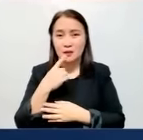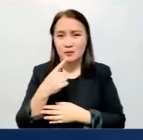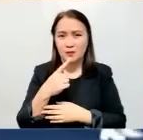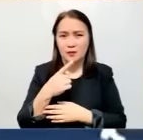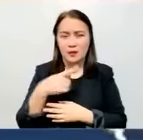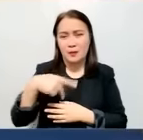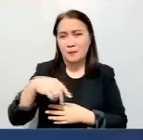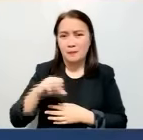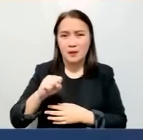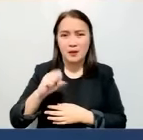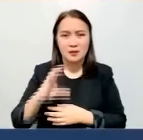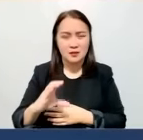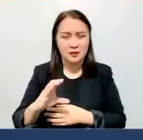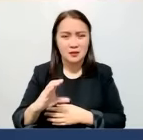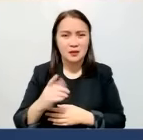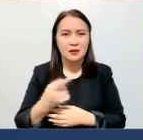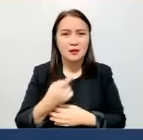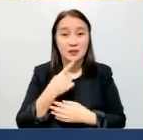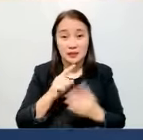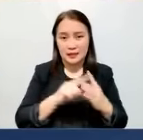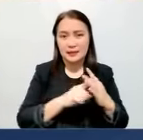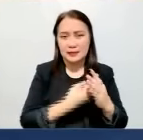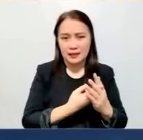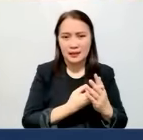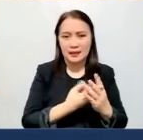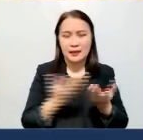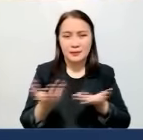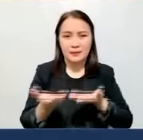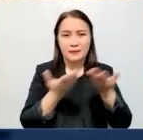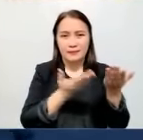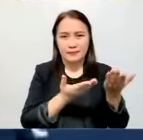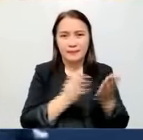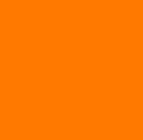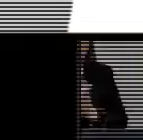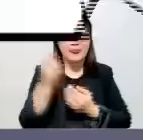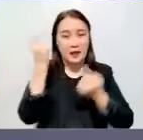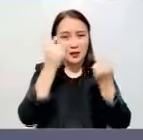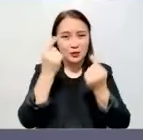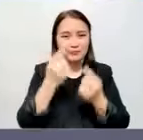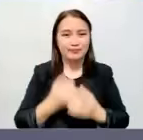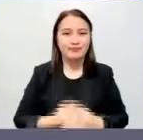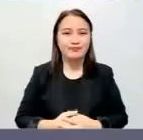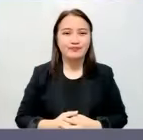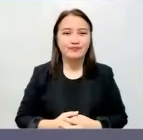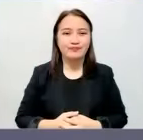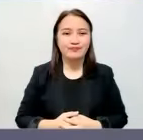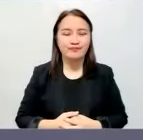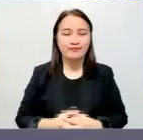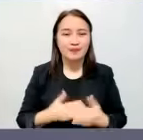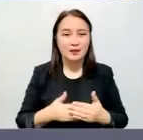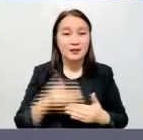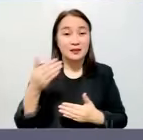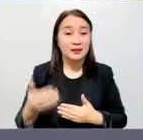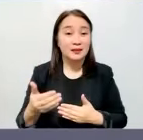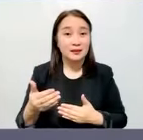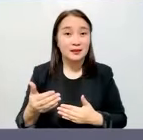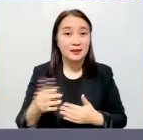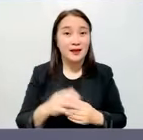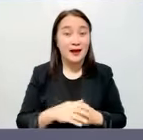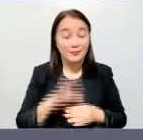PSC, sinimulan na daw nila ang pag-asikaso ng issue. At mga kapatid, makikilahok ang